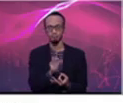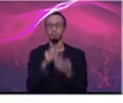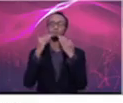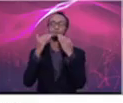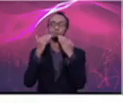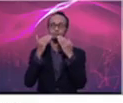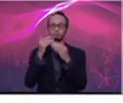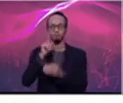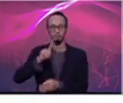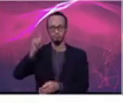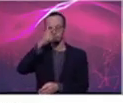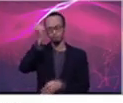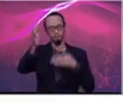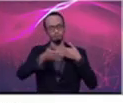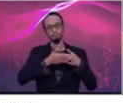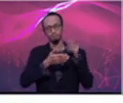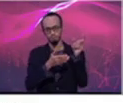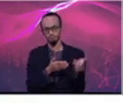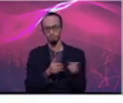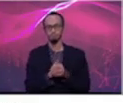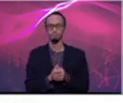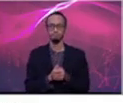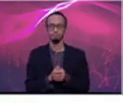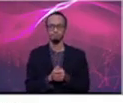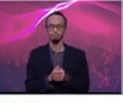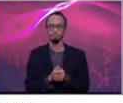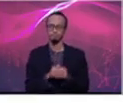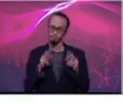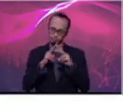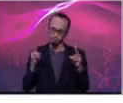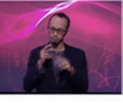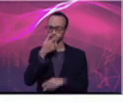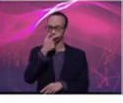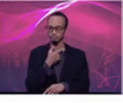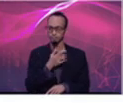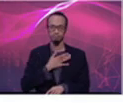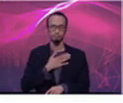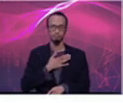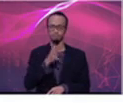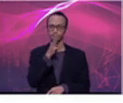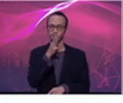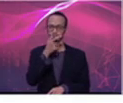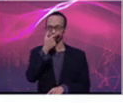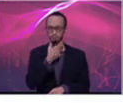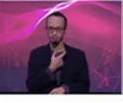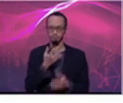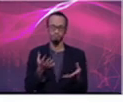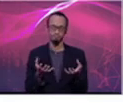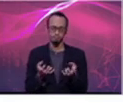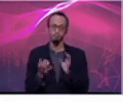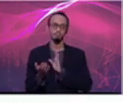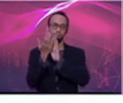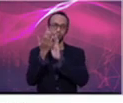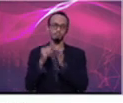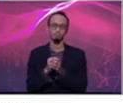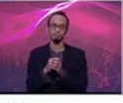rasa syukur dengan kepulangan Insan tersayang Memang sedih sebagai seorang Mak Memang sedih nak benda ni